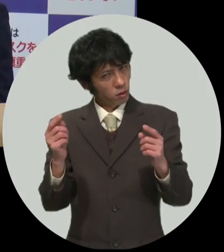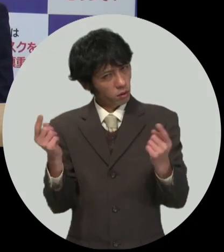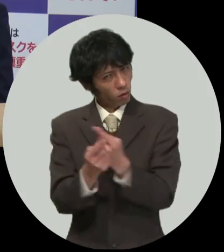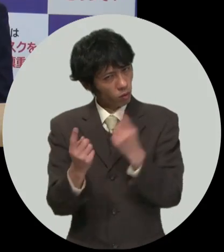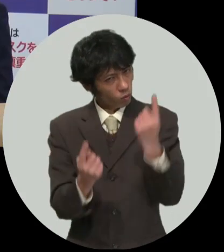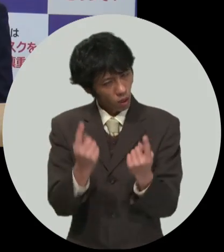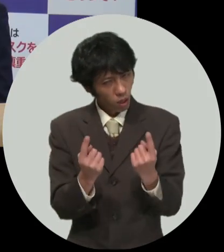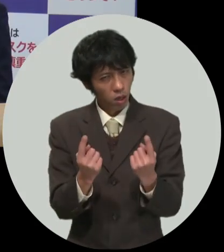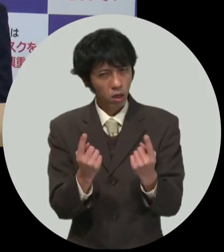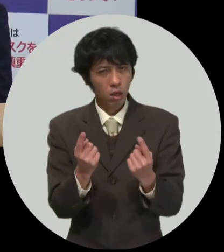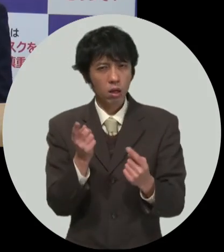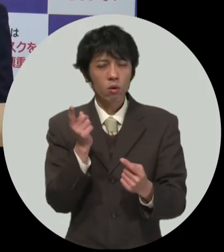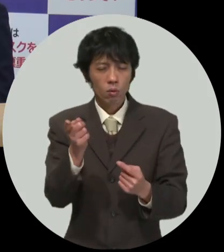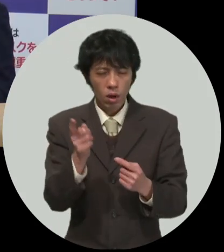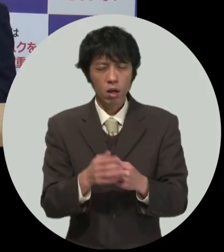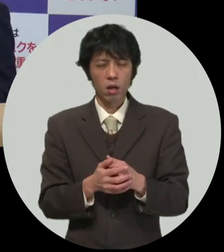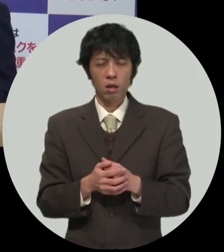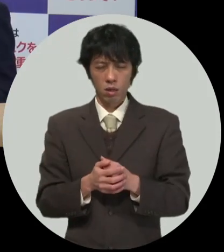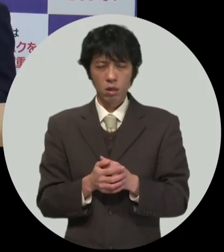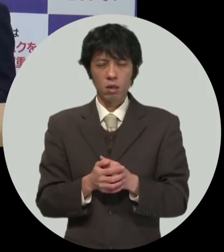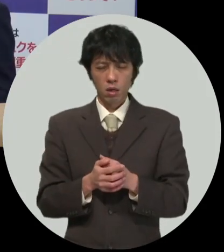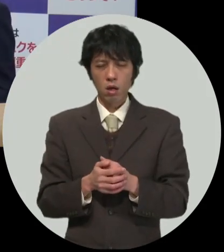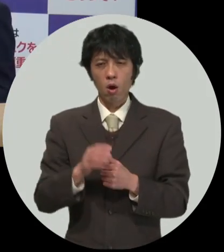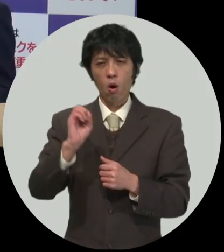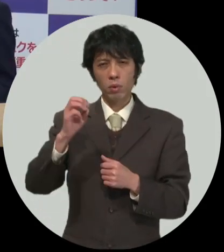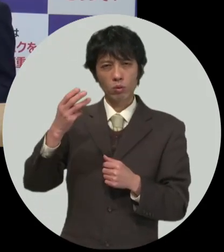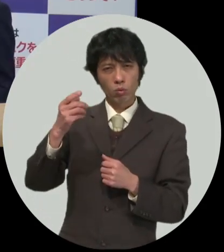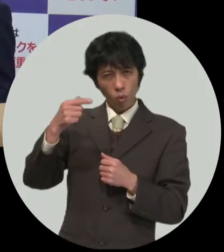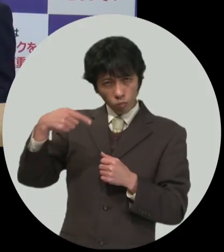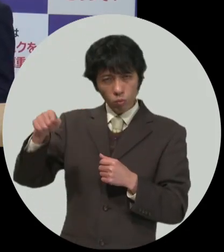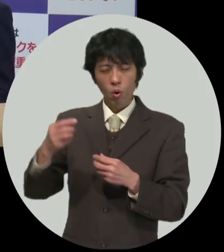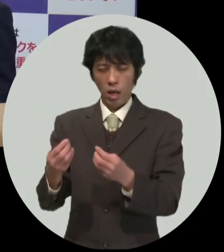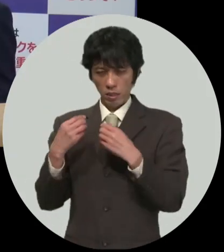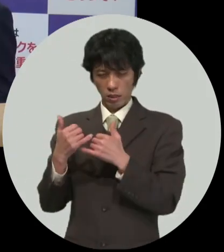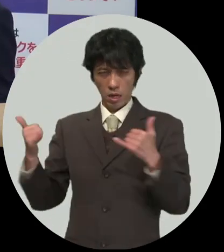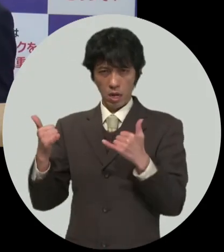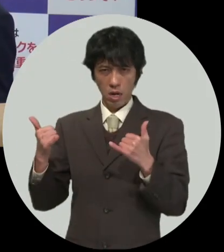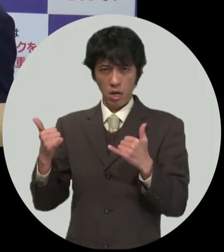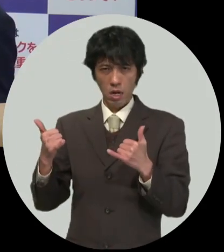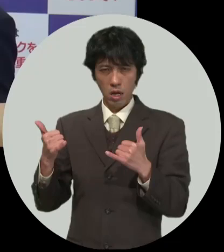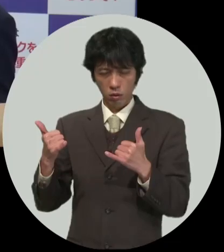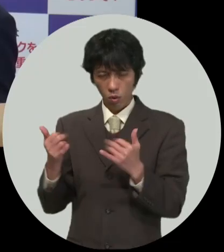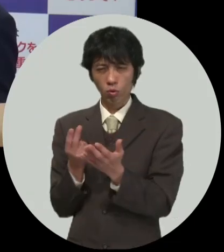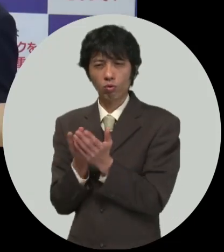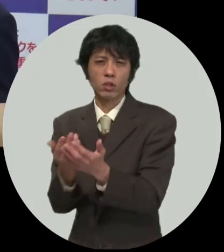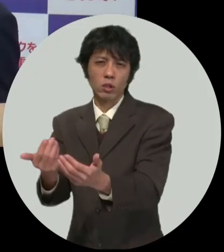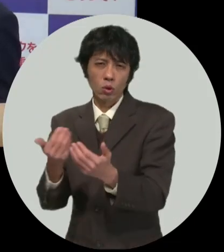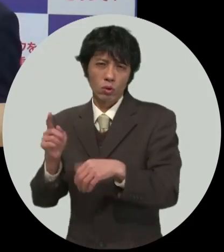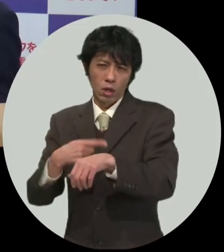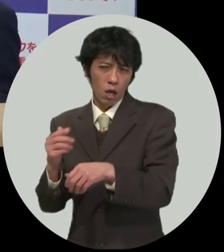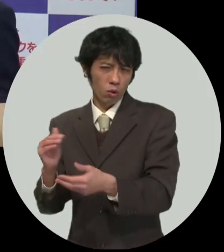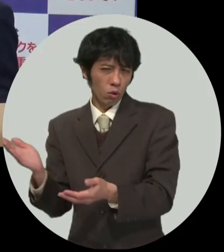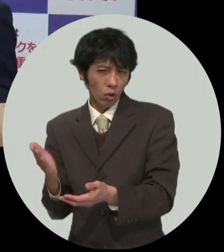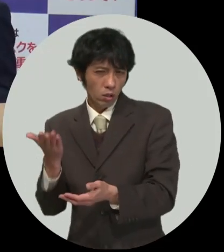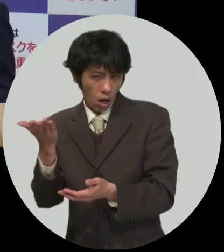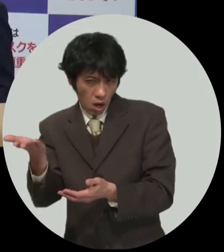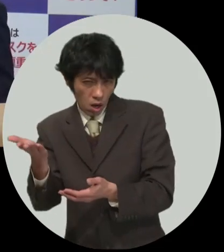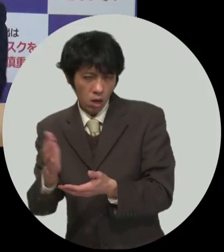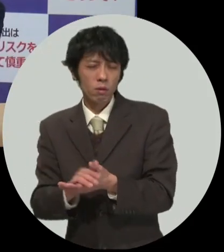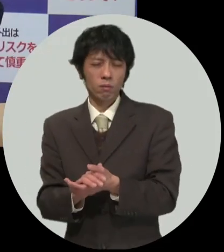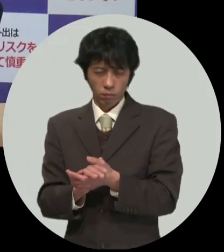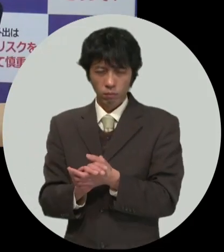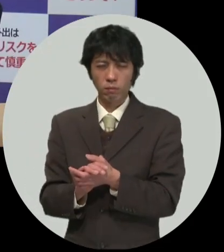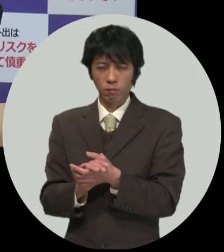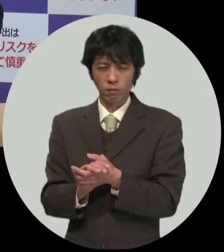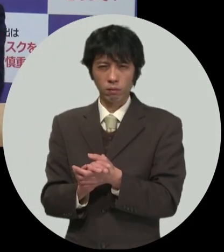そのオミクロン株感染者の入院の必要性が出るのか、プラス根っことしての感染者